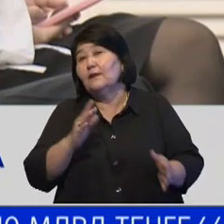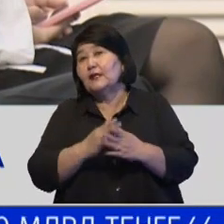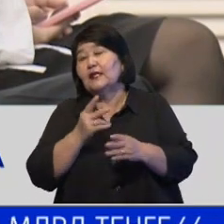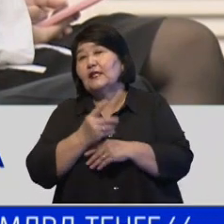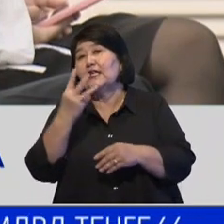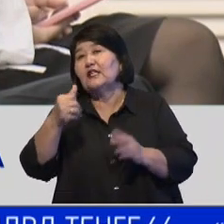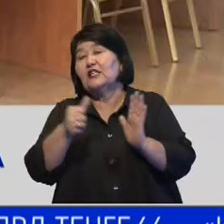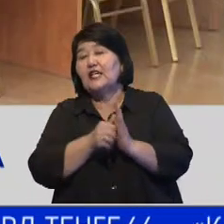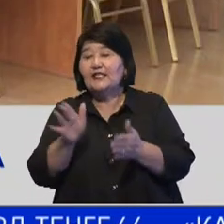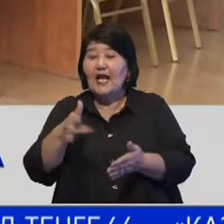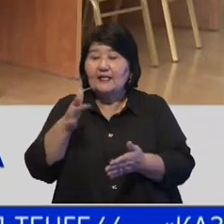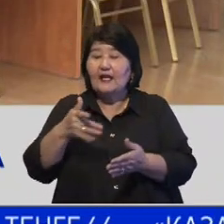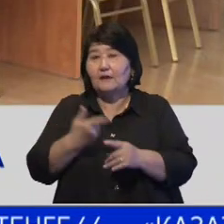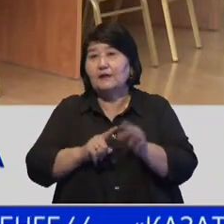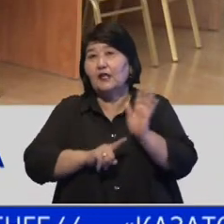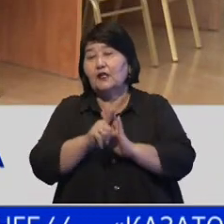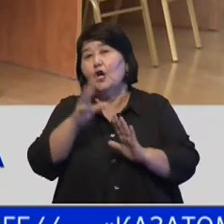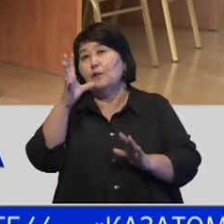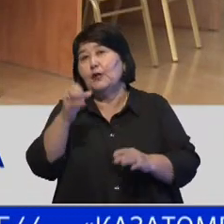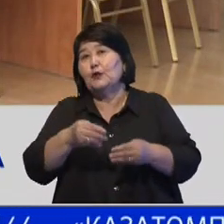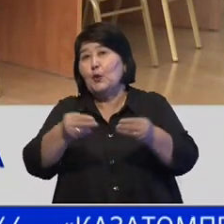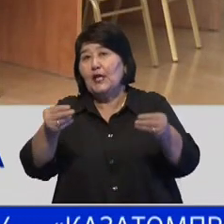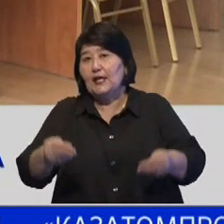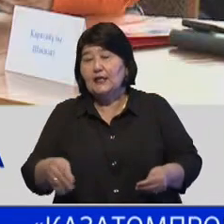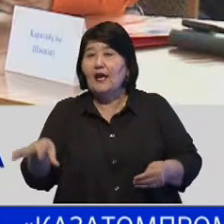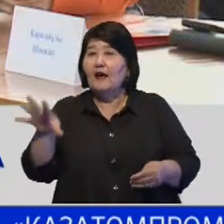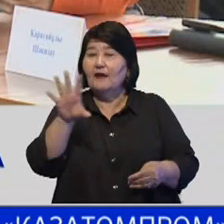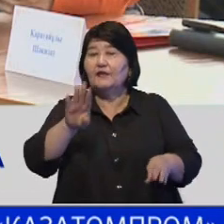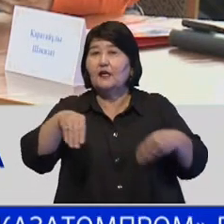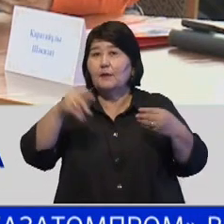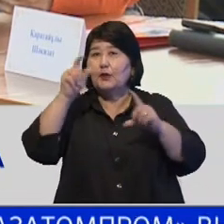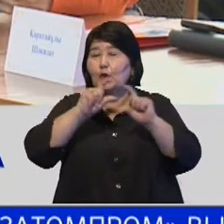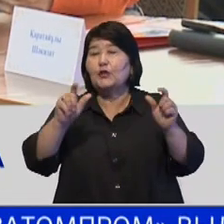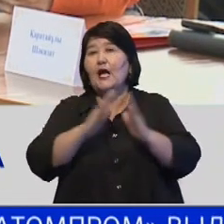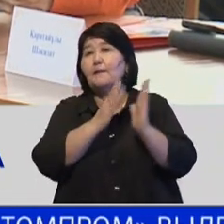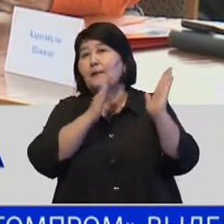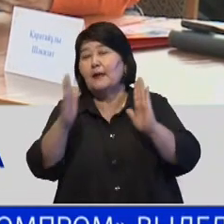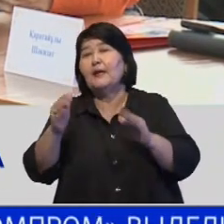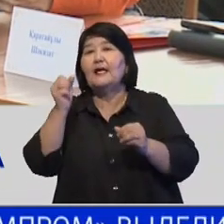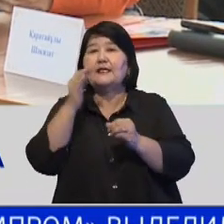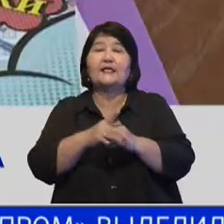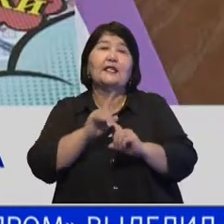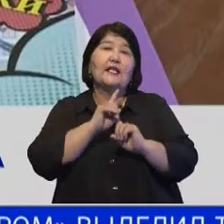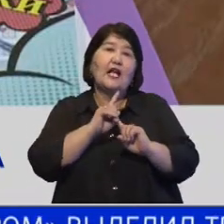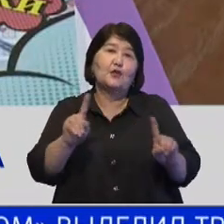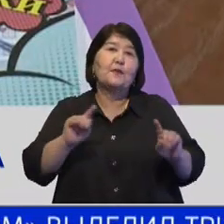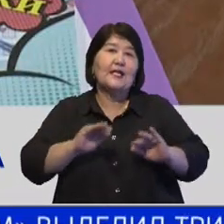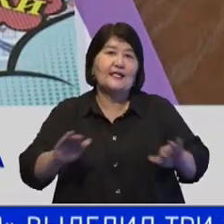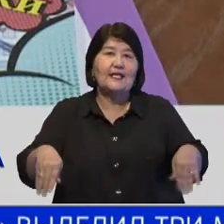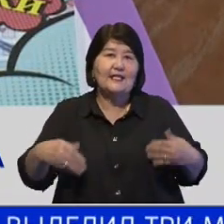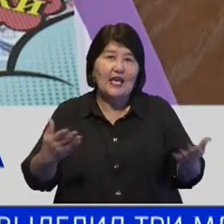3 страниц тоже вышла тиражом в 500 экземпляров все они переданы школам библиотекам центром для особенных